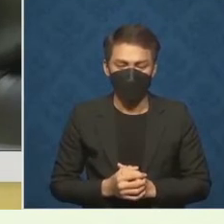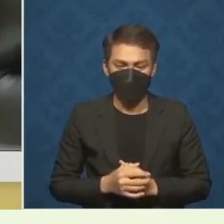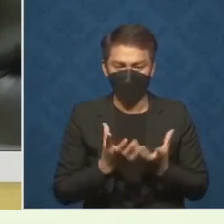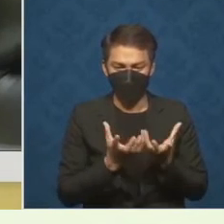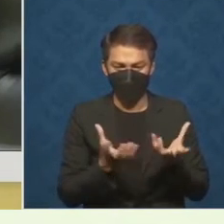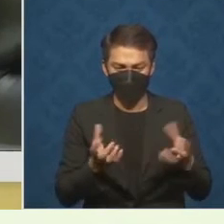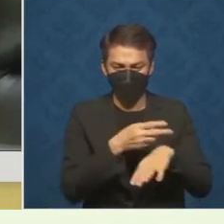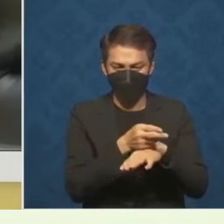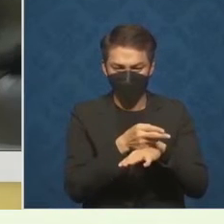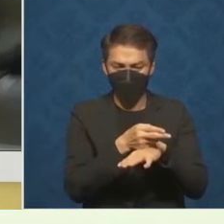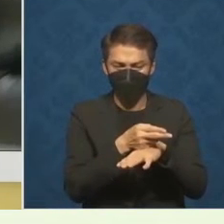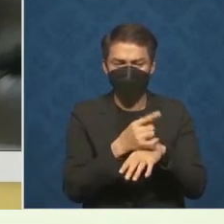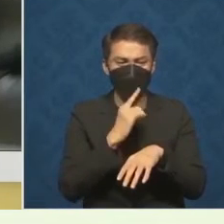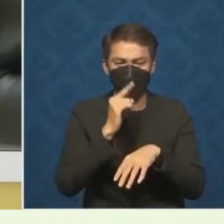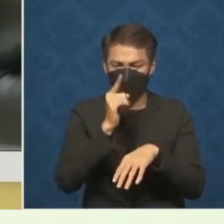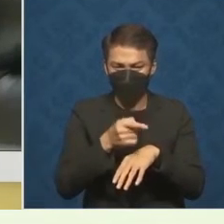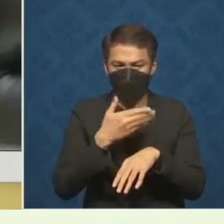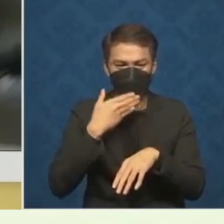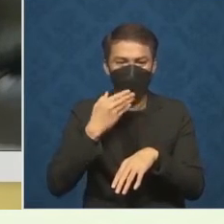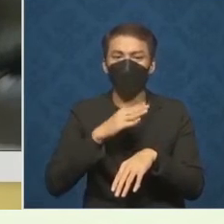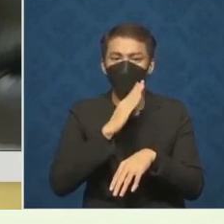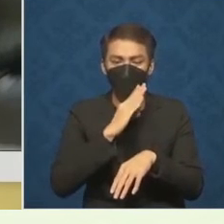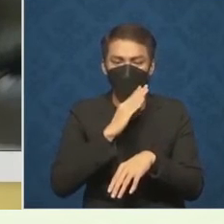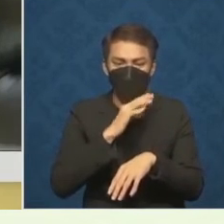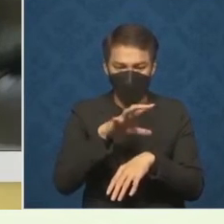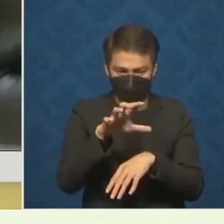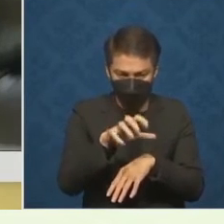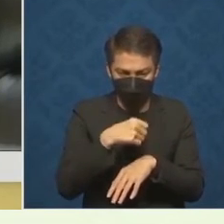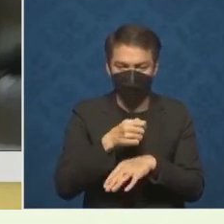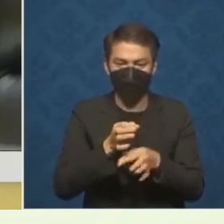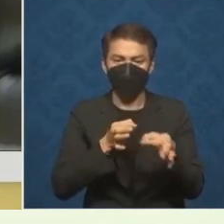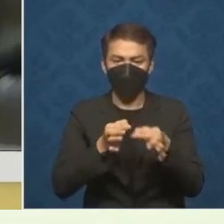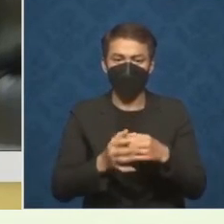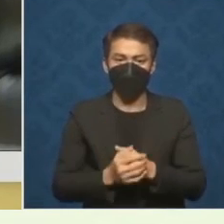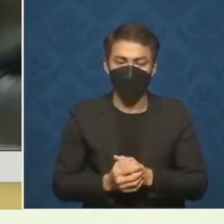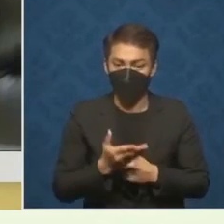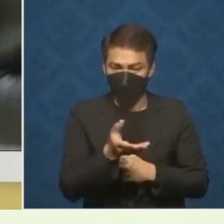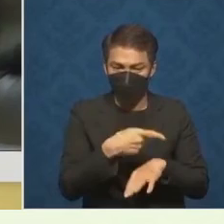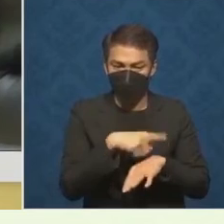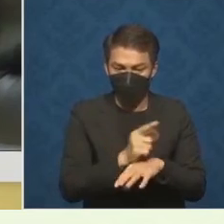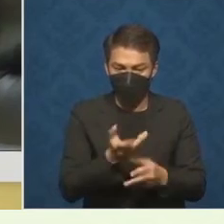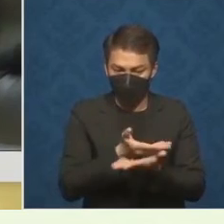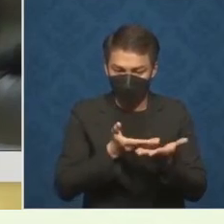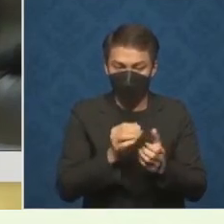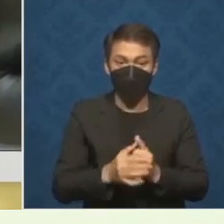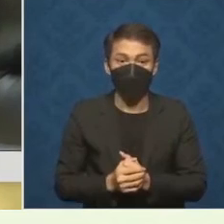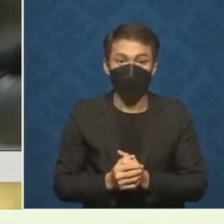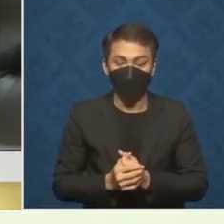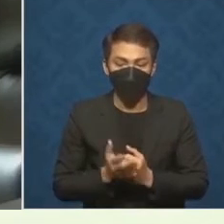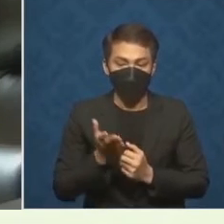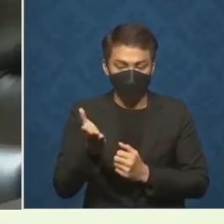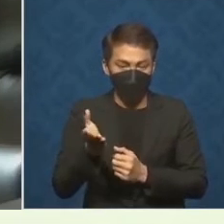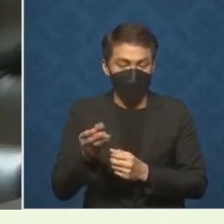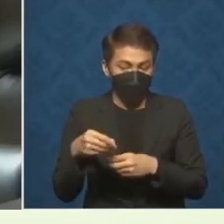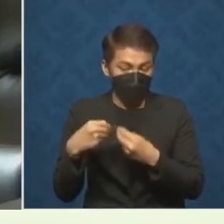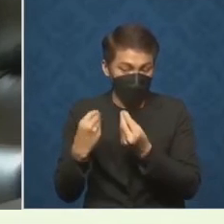าอภิปรายนะครับขอให้ท่านประธานได้โปรดพิจารณาด้วยครับ อนุญาตได้อภิปรายต่อหรือว่าเดี๋ยวเมื่ออภิปร